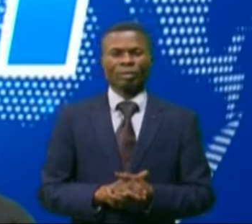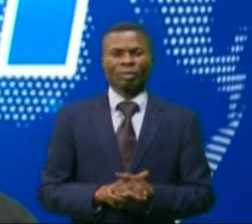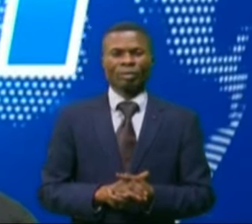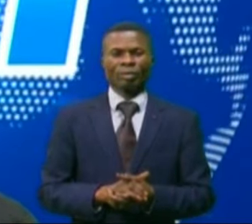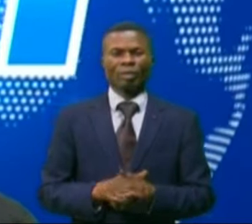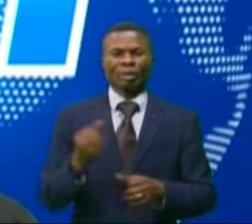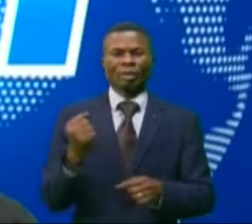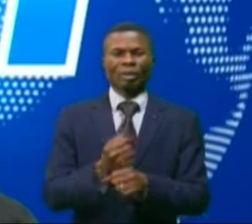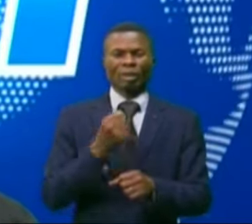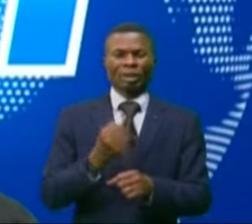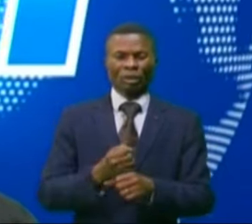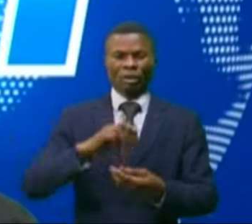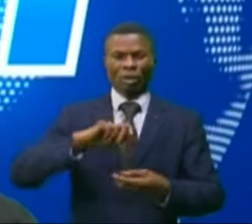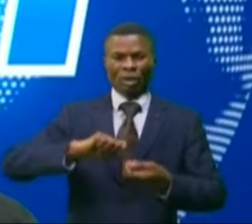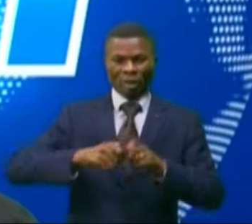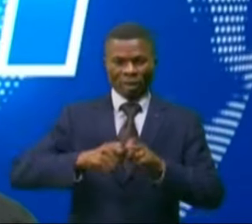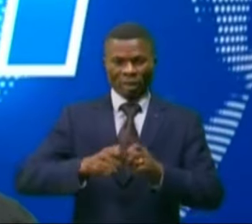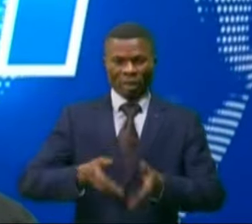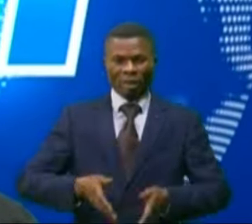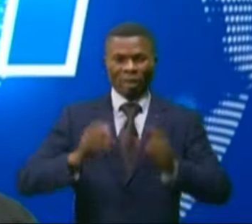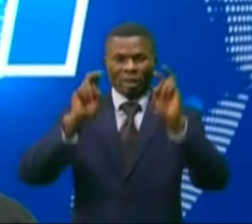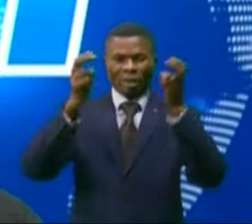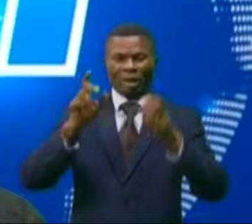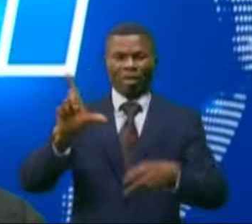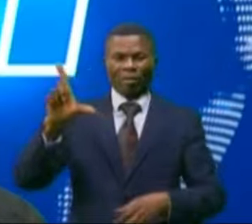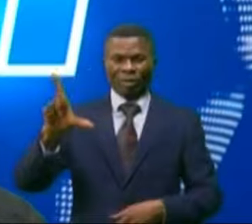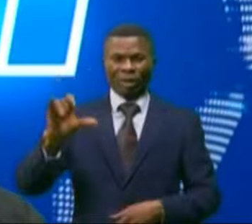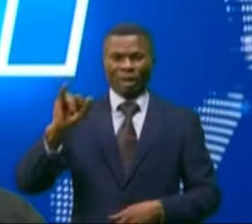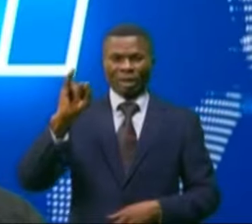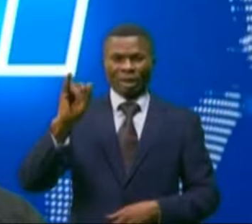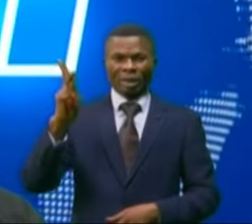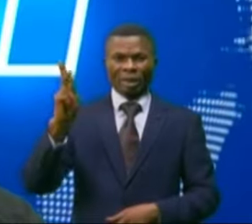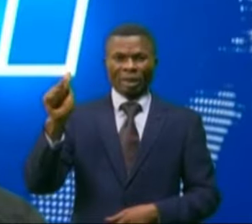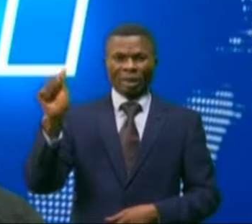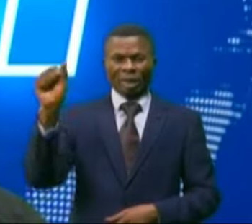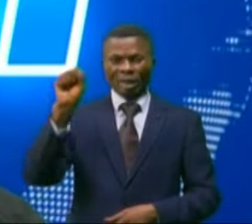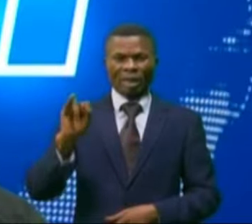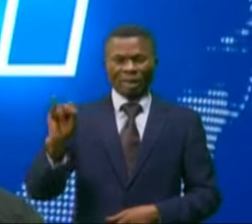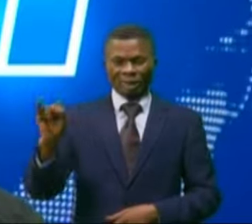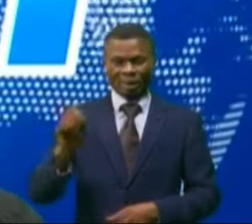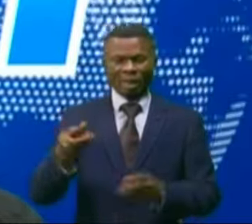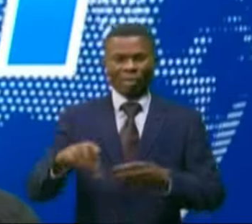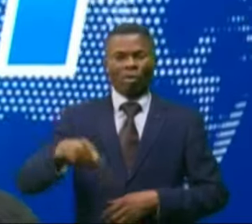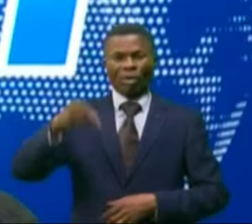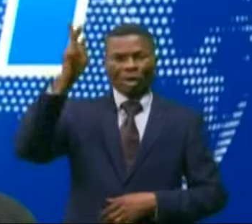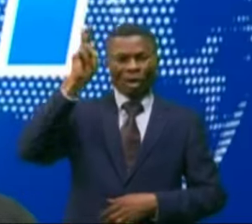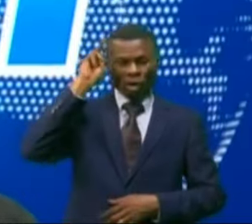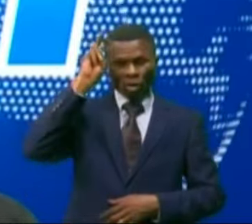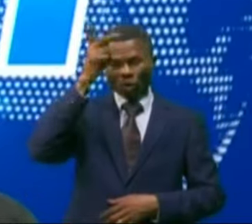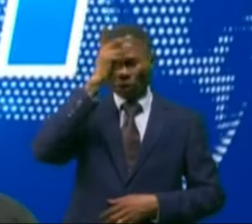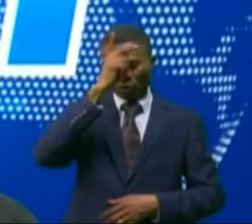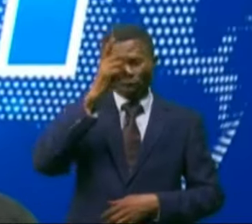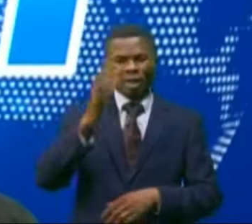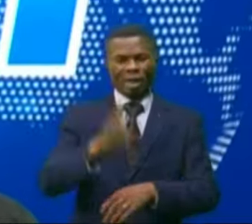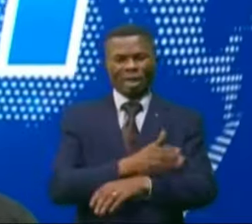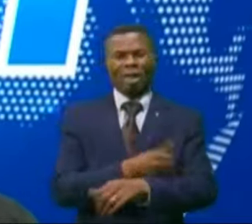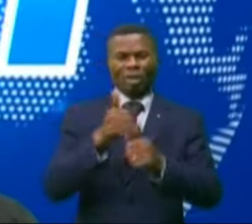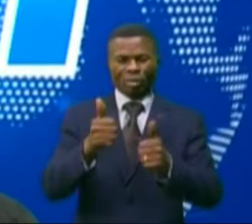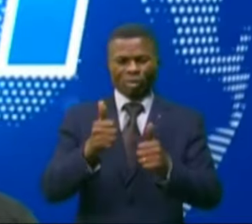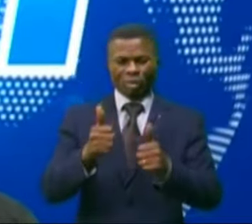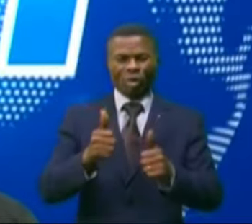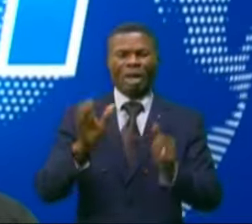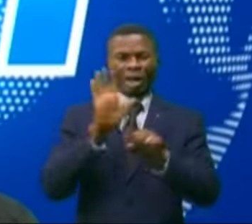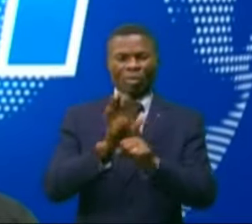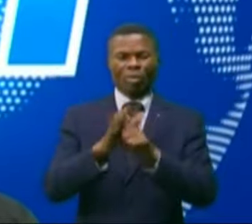Les travaux de réhabilitation de la ville de Likasi, province du Haut-Katanga, évoluent à la grande satisfaction de la population. D'autres précisions